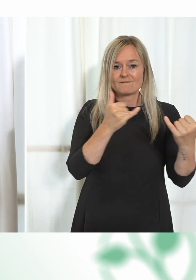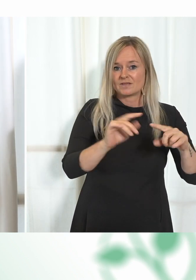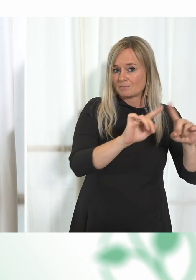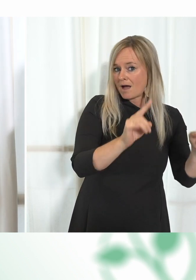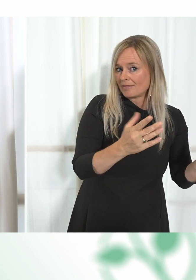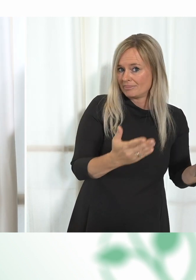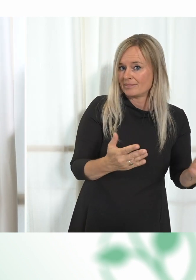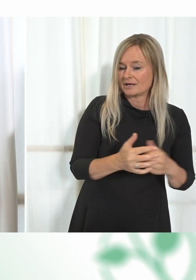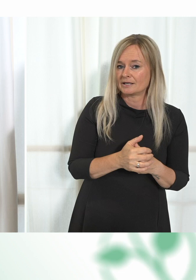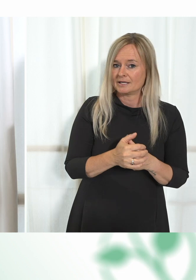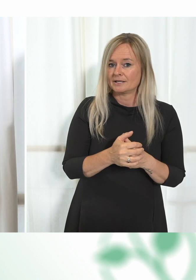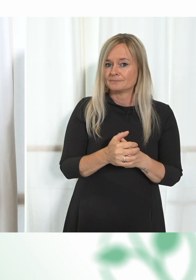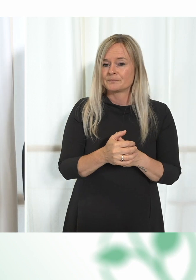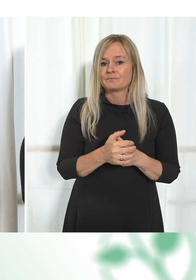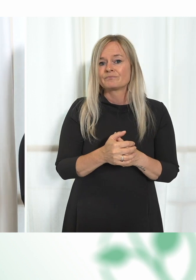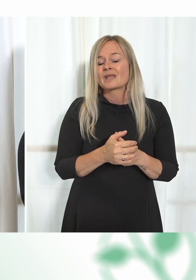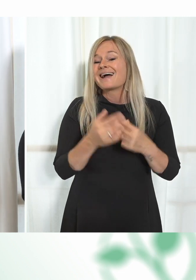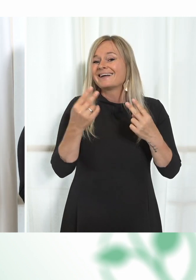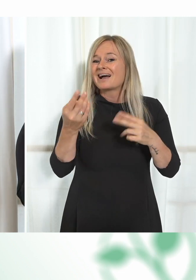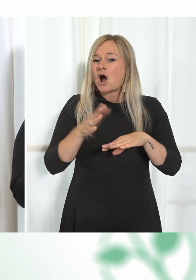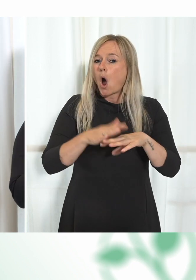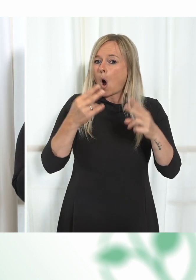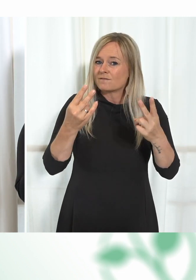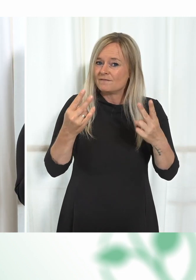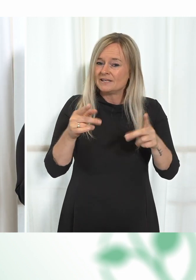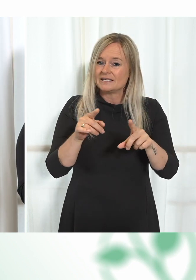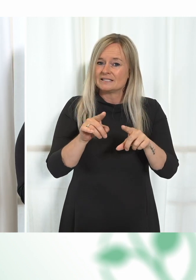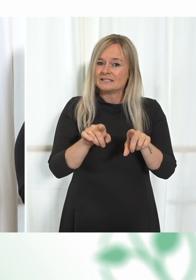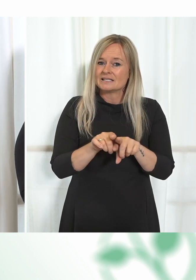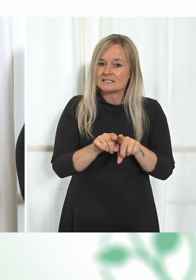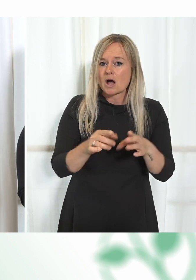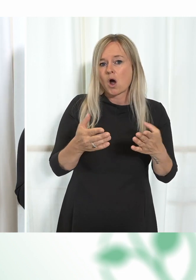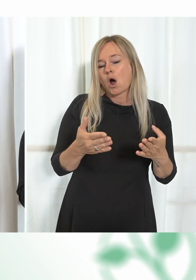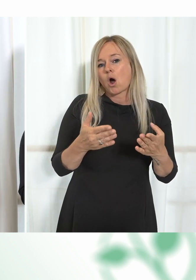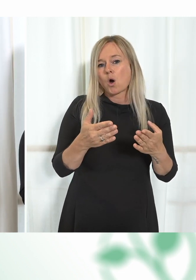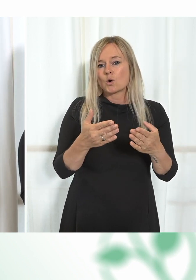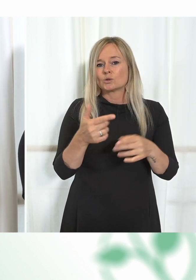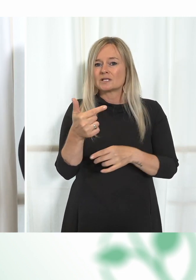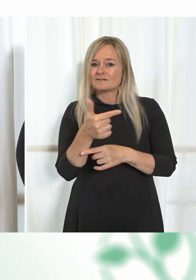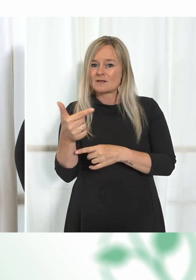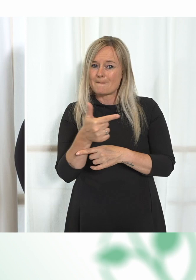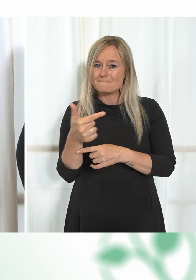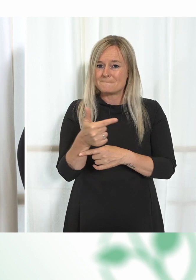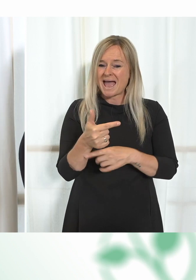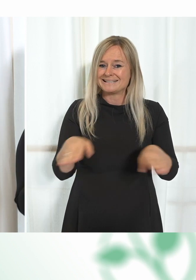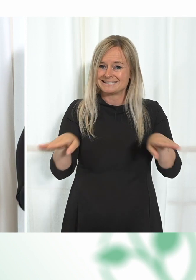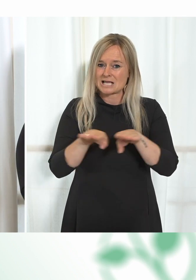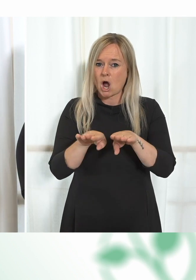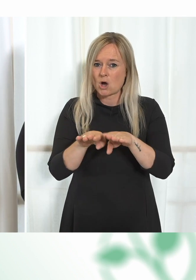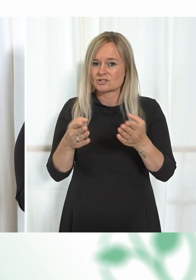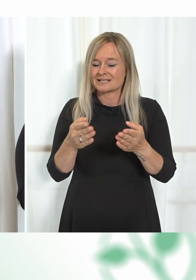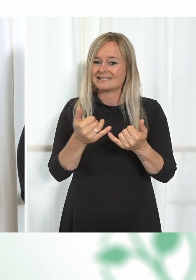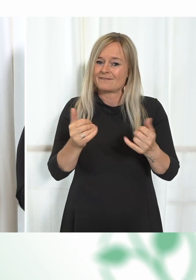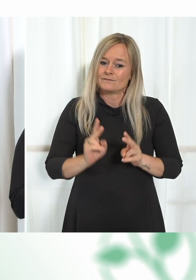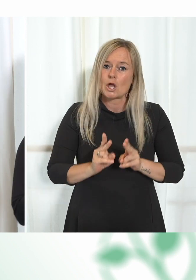davon. Wichtig ist auch, dass eine Bereitschaft auf beide Seiten kommt und dass man auch dann eine Brücke